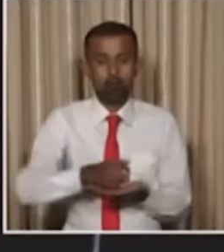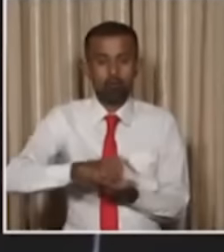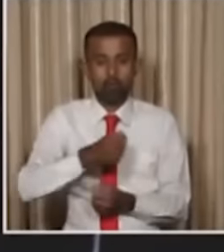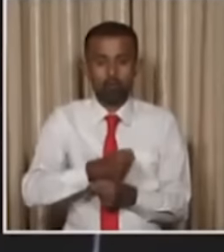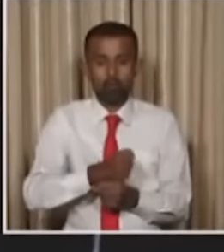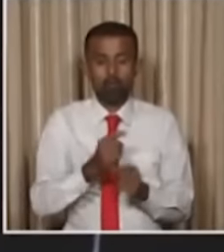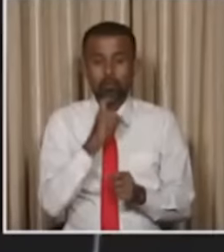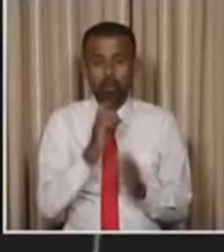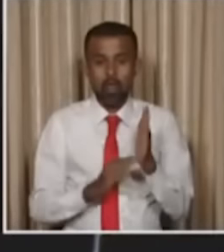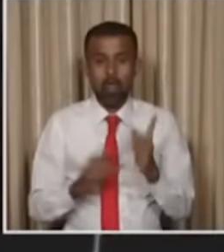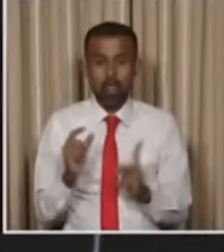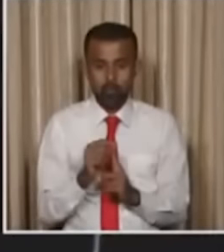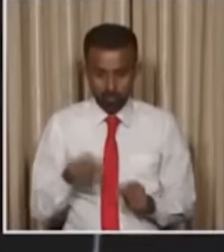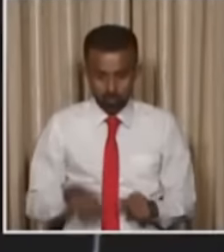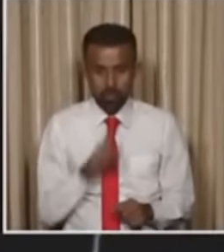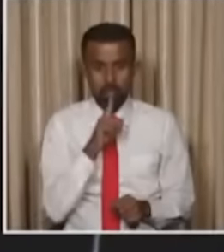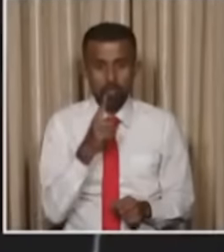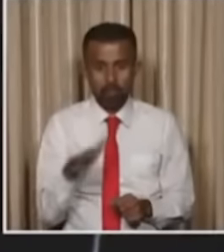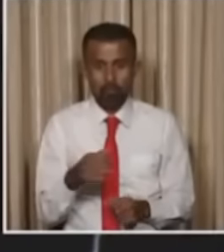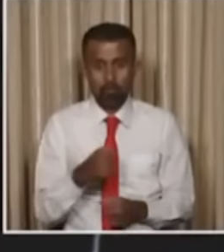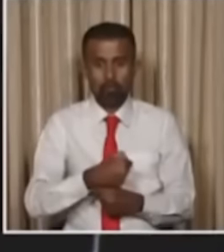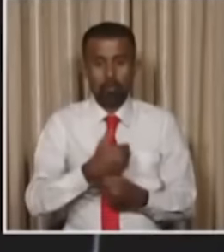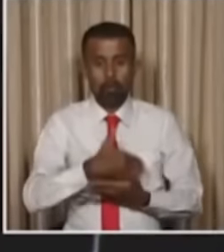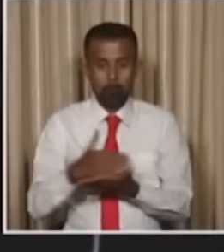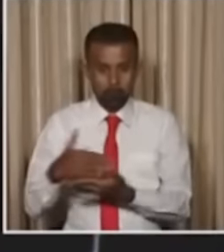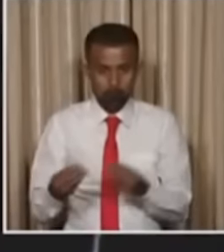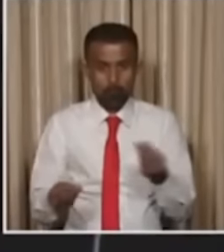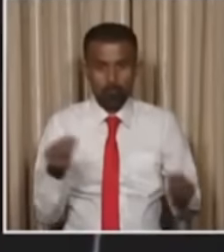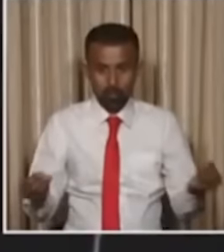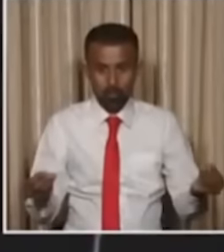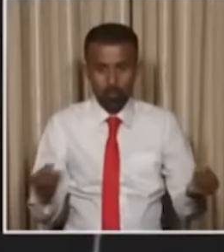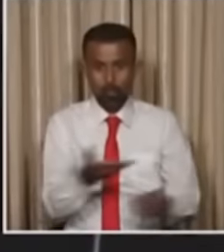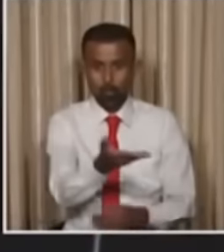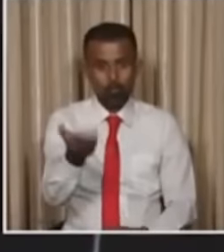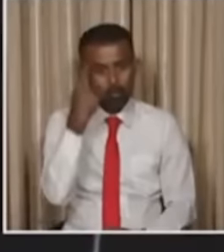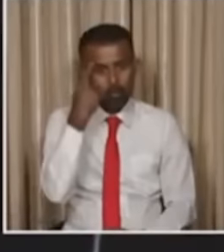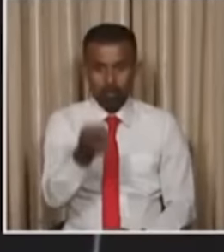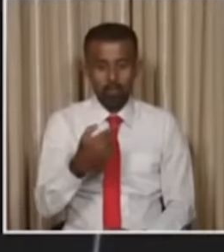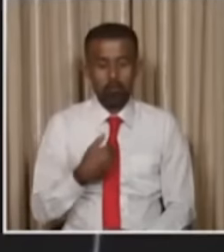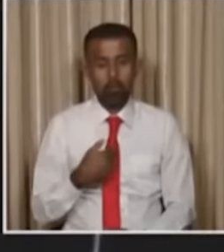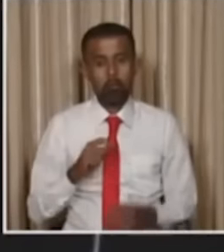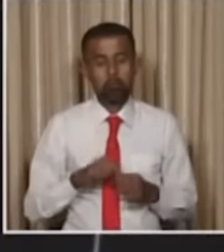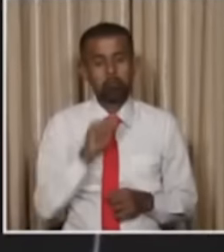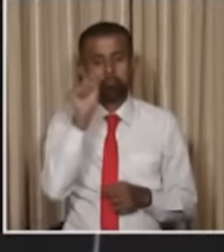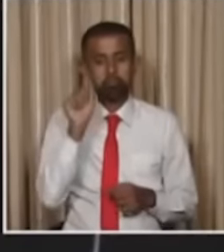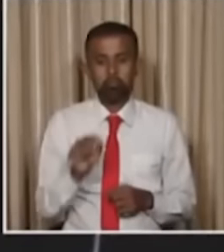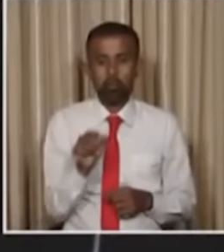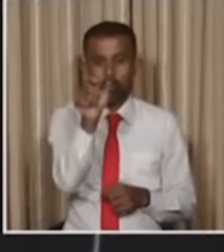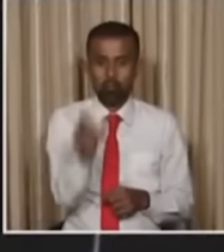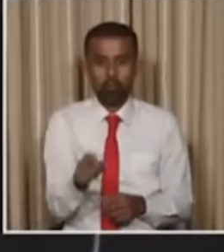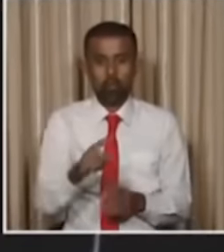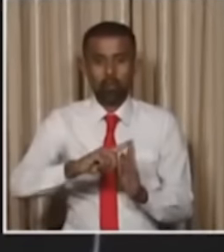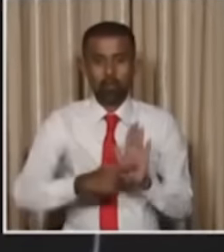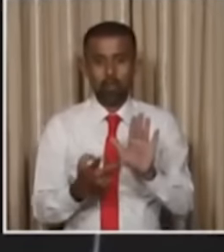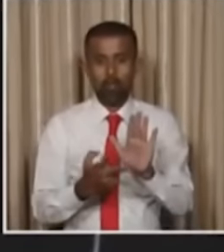අධිකරණ ඇමති තමයි මේ කියන්නේ. බලය විමධ්‍යගත කරනවායි කියලා. දැන් ඔබතුමිය හිතන්නේ අපිට තියෙන ප්‍රශ්නය දැන් ඔබතුමියලගේ ජනතා